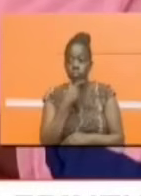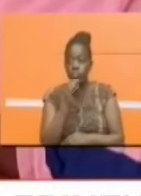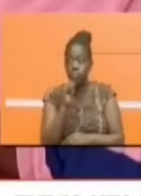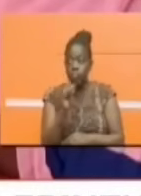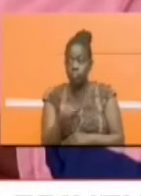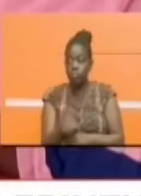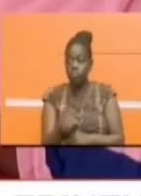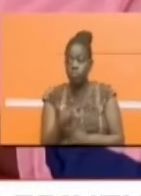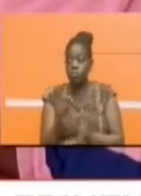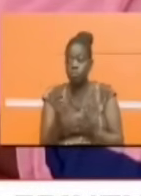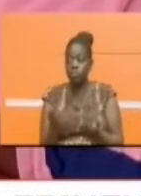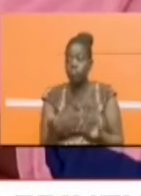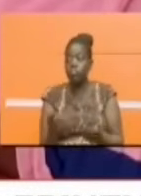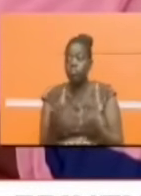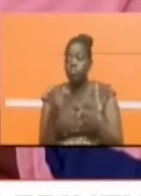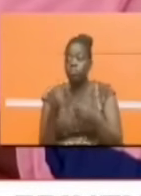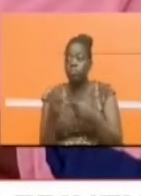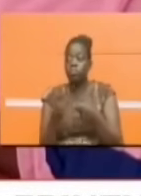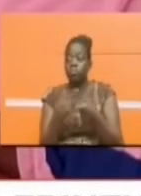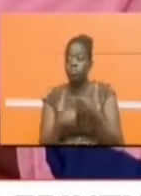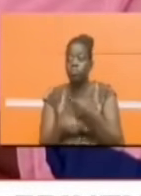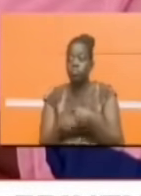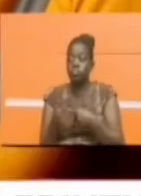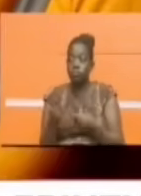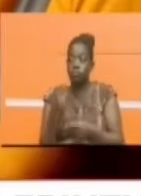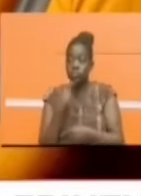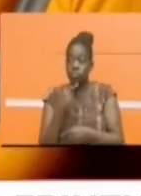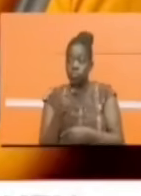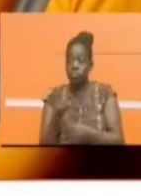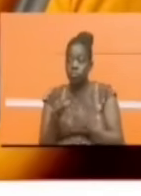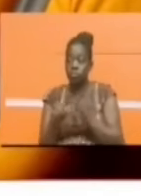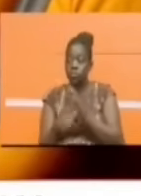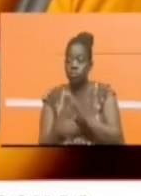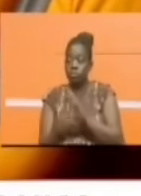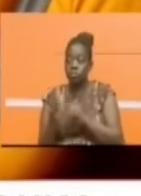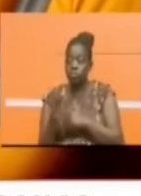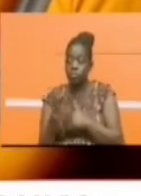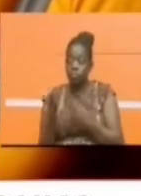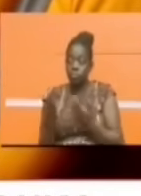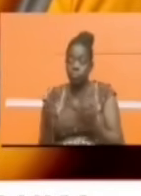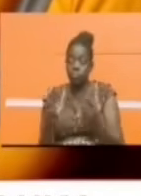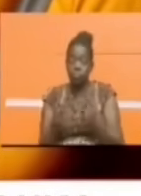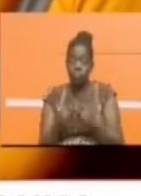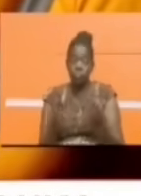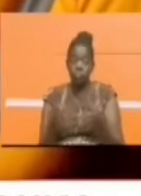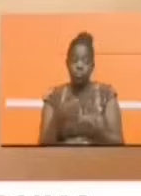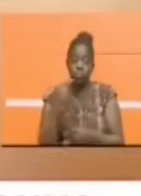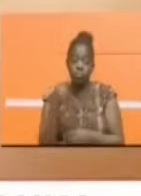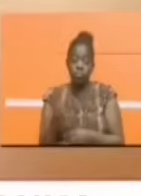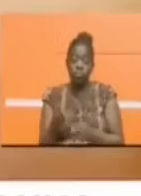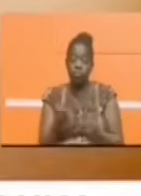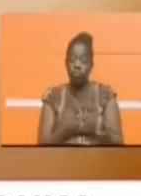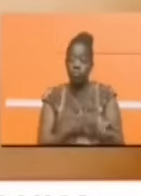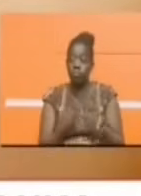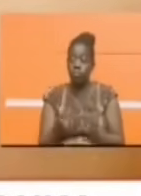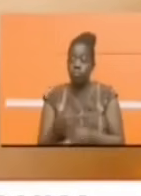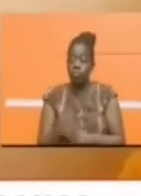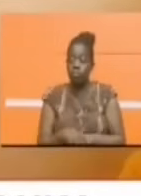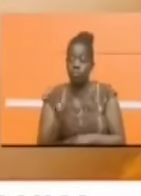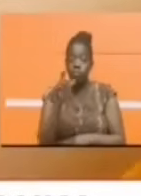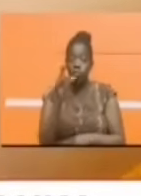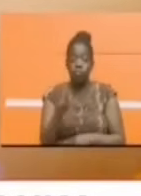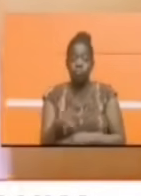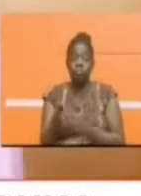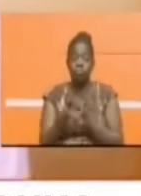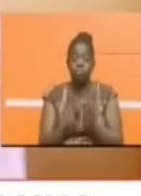Kino kyongedde okutabula abaliko obulemu ne bamwambalira nga bagamba nti ensonga eno agikutte mu ngeri ya lusaagosaago. Ng'omuntu ajja